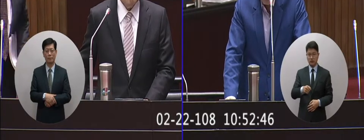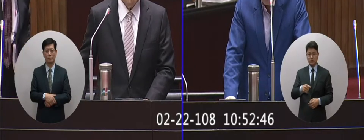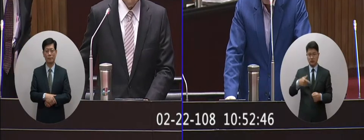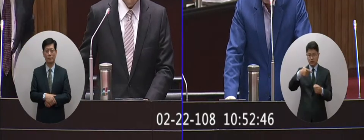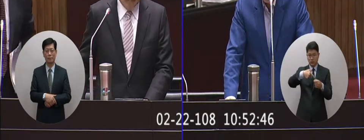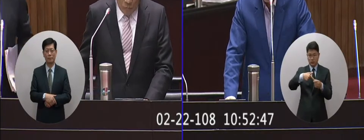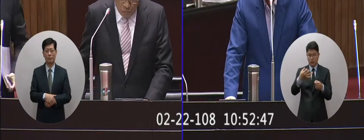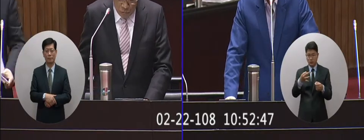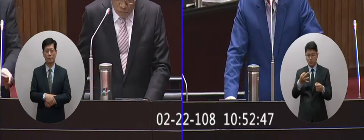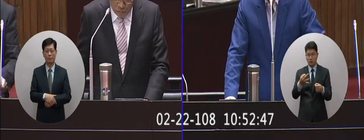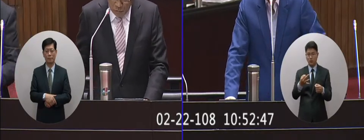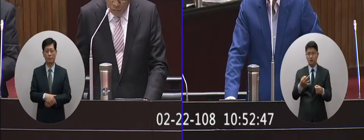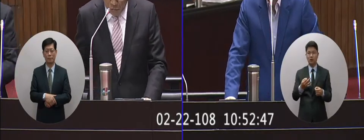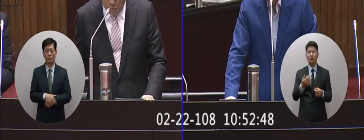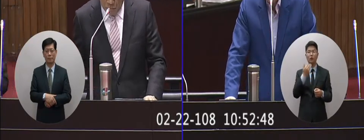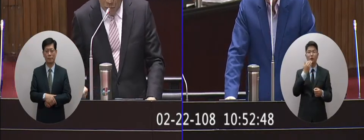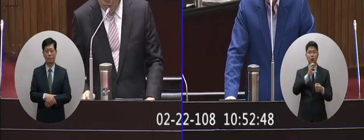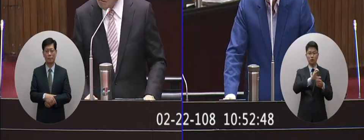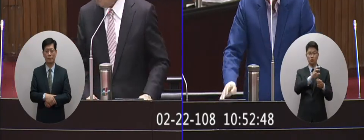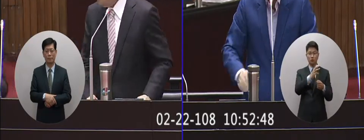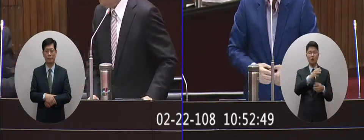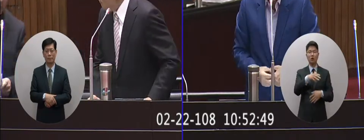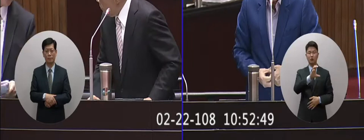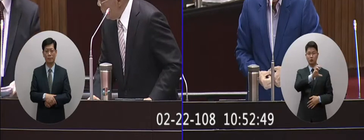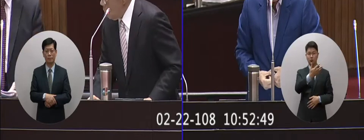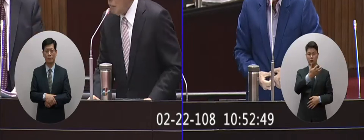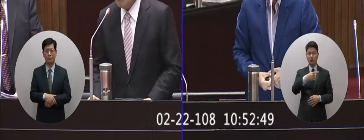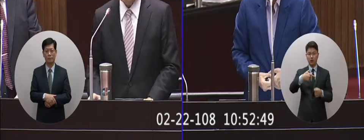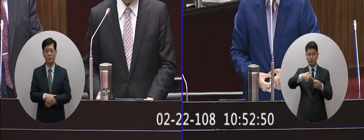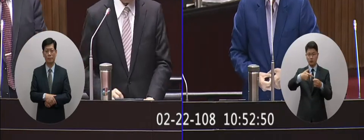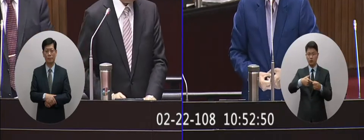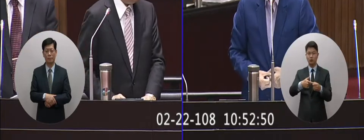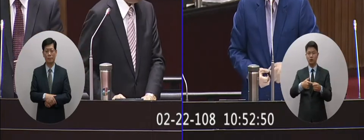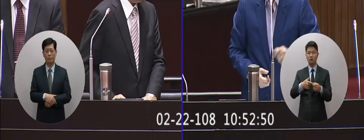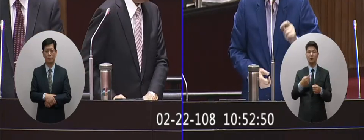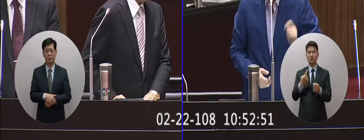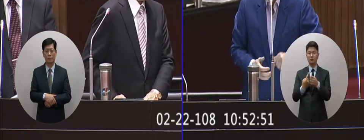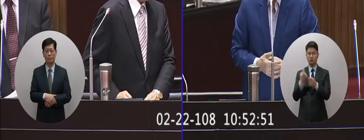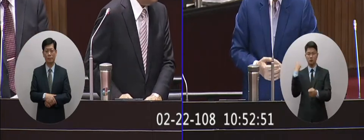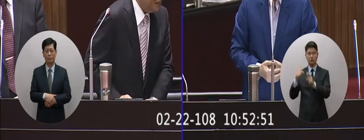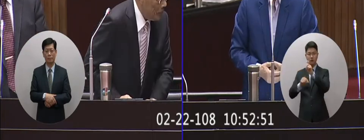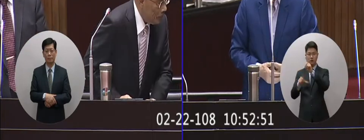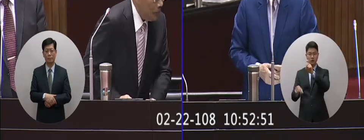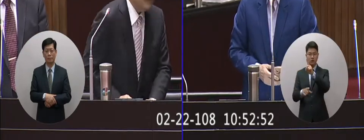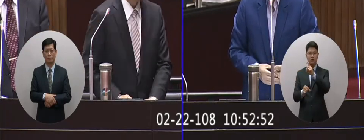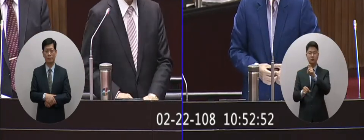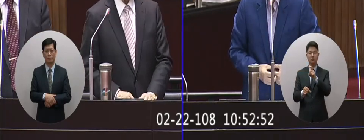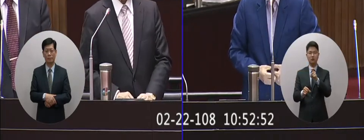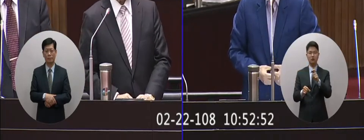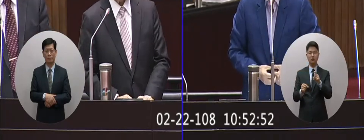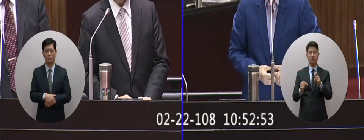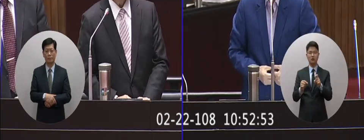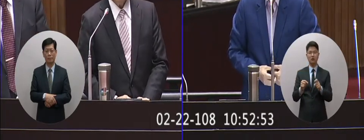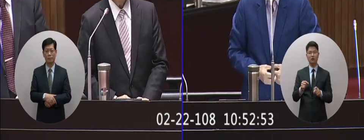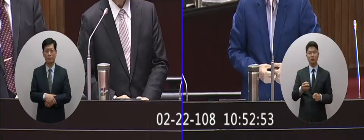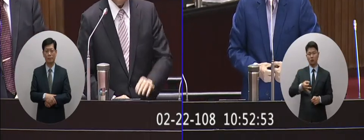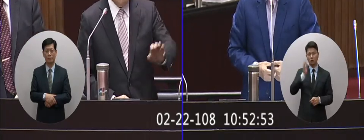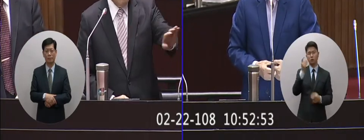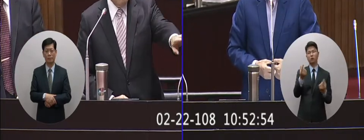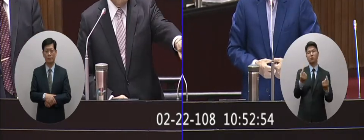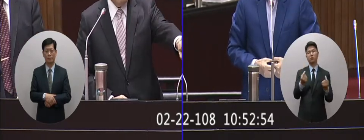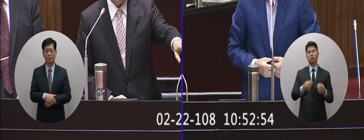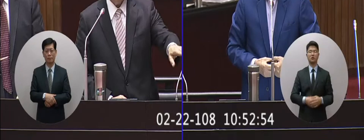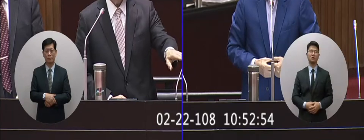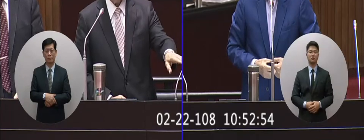到了，我们以98为例啊，就回到了去年11月的高点啊，回到去年11月的高